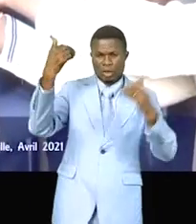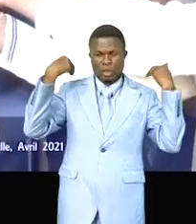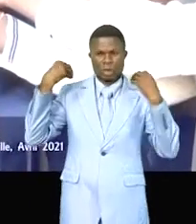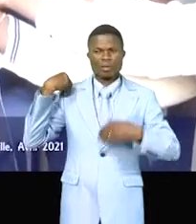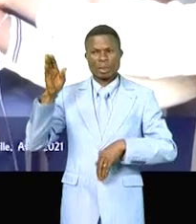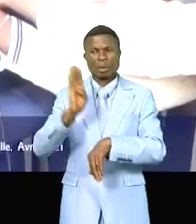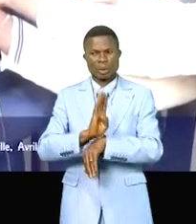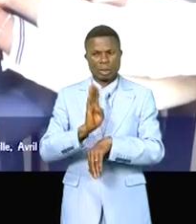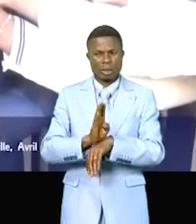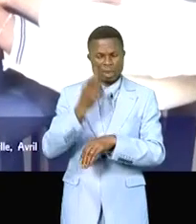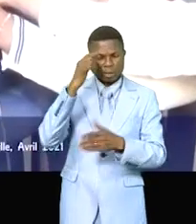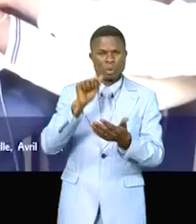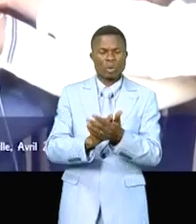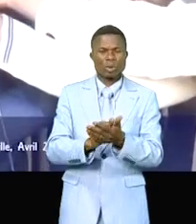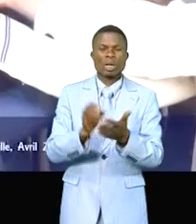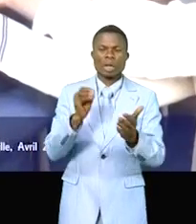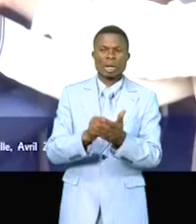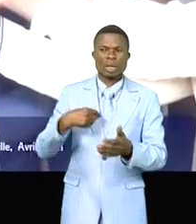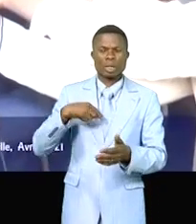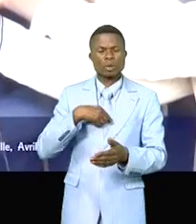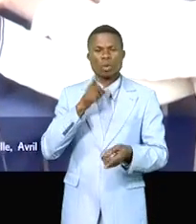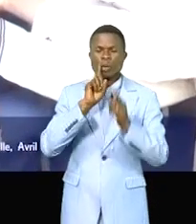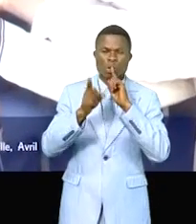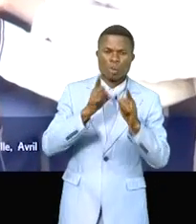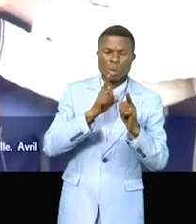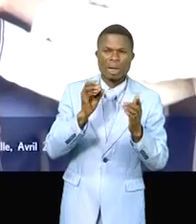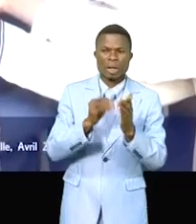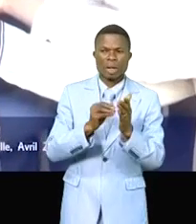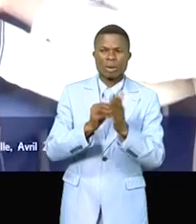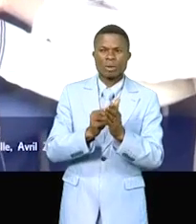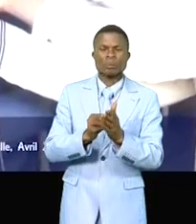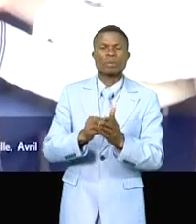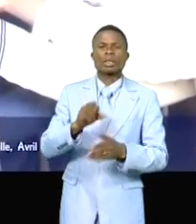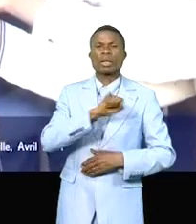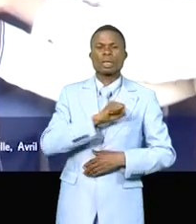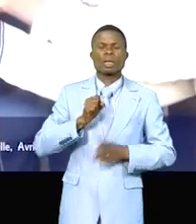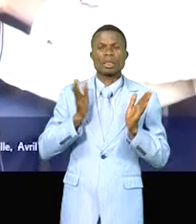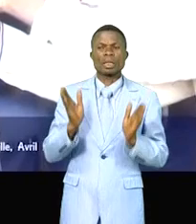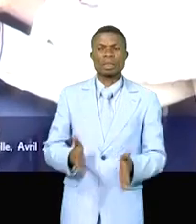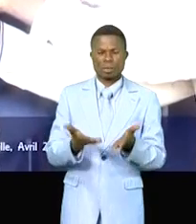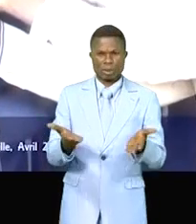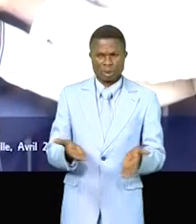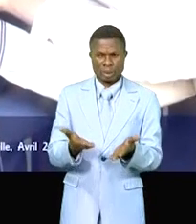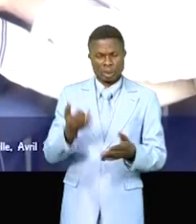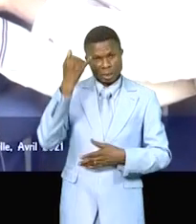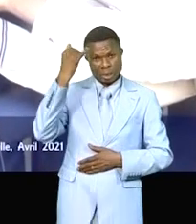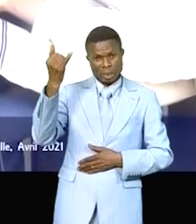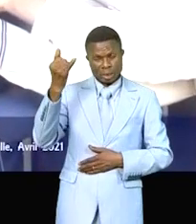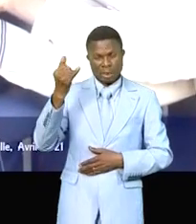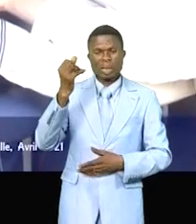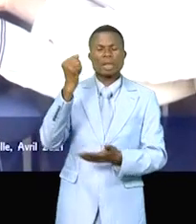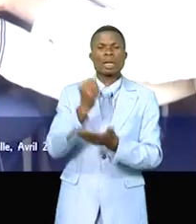Et au-delà de ça, nous avions des entretiens avec les frères parlementaires d'ici, donc dans le cadre de la